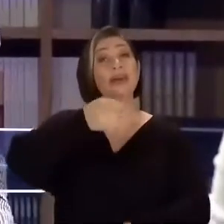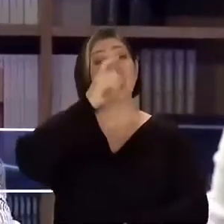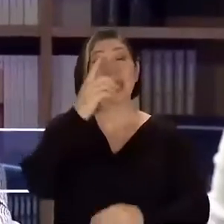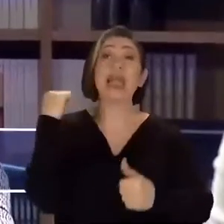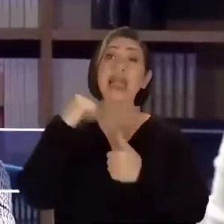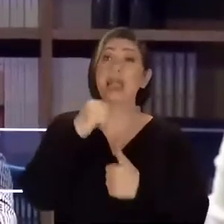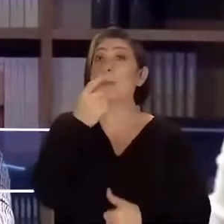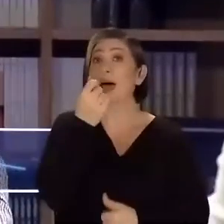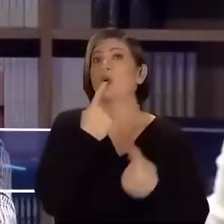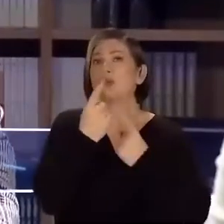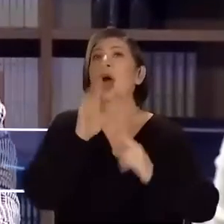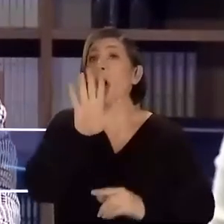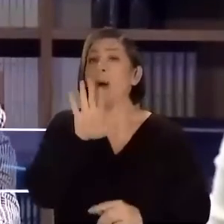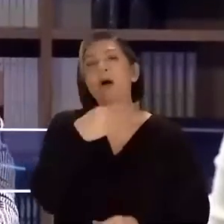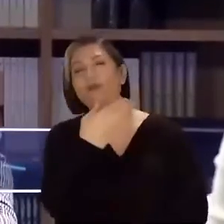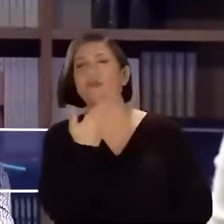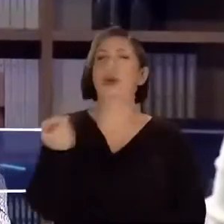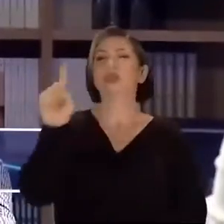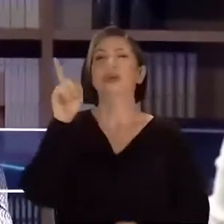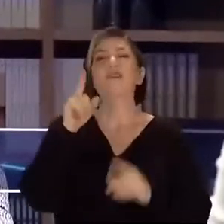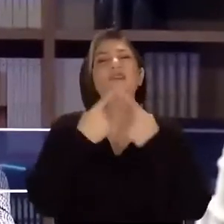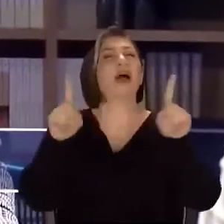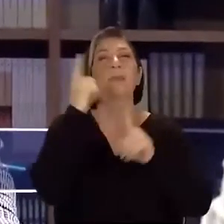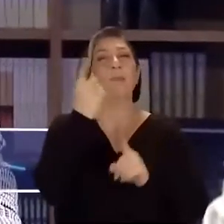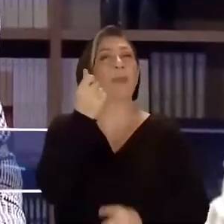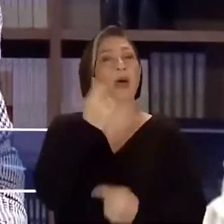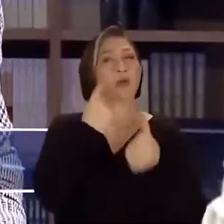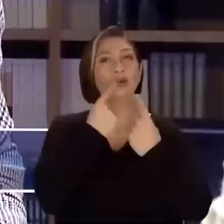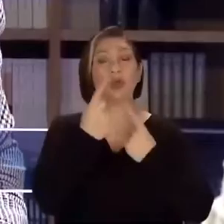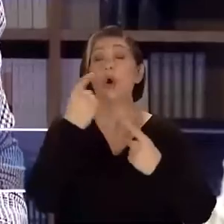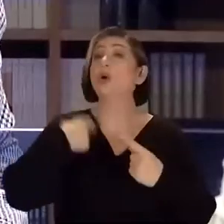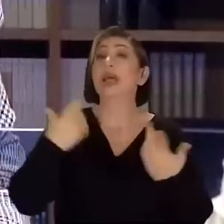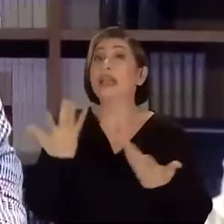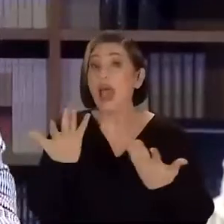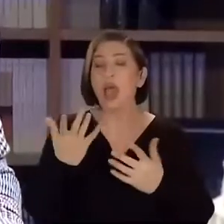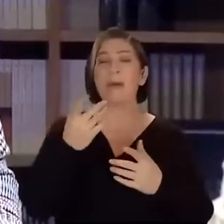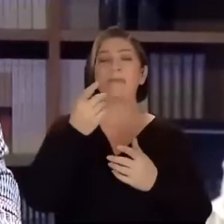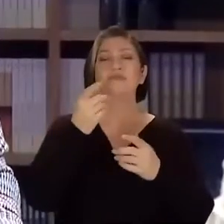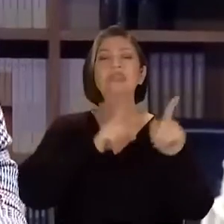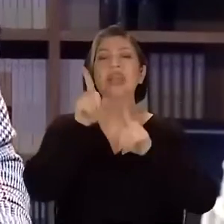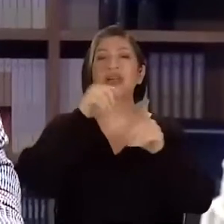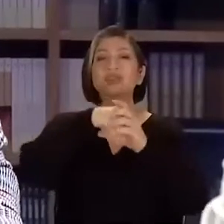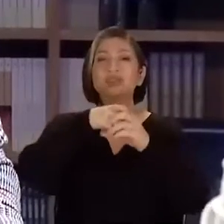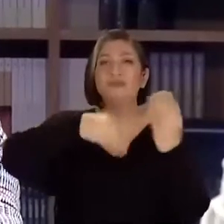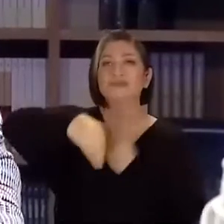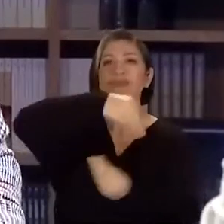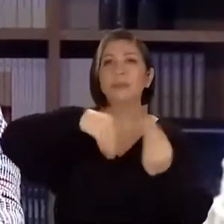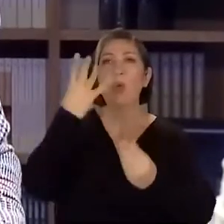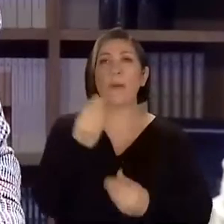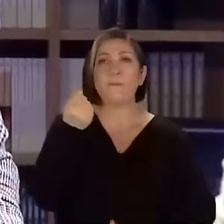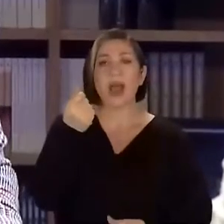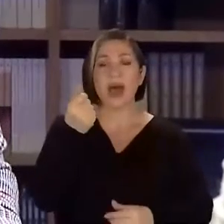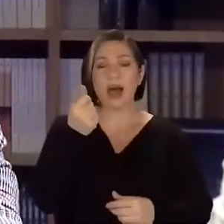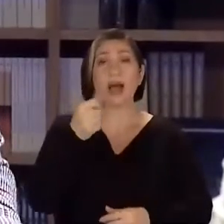para konuşacağız. Fakat başka bir para konuşacağız. Özellikle kripto para konuşacağız. Ve bugünlerin